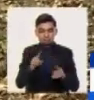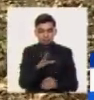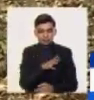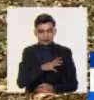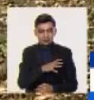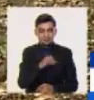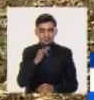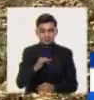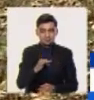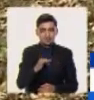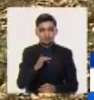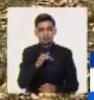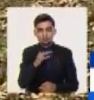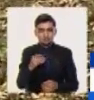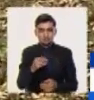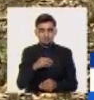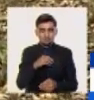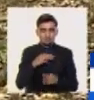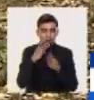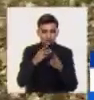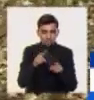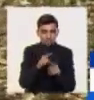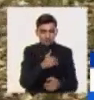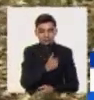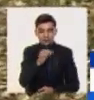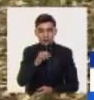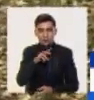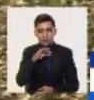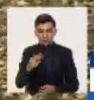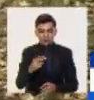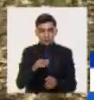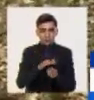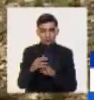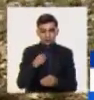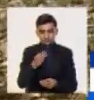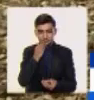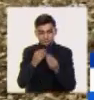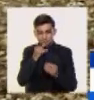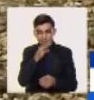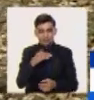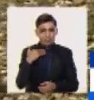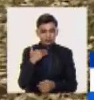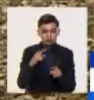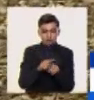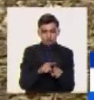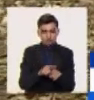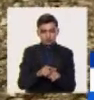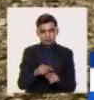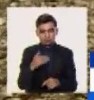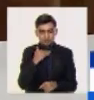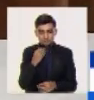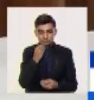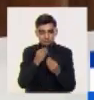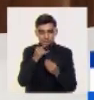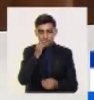пахнуть, и уже тошнотворно, конечно, это было. Лук я сейчас полностью даже не могу, лук и мясо. В основном я сейчас не